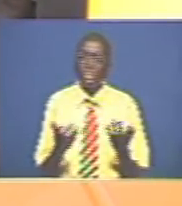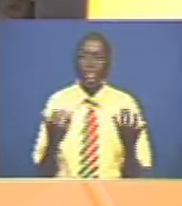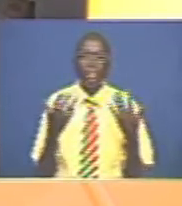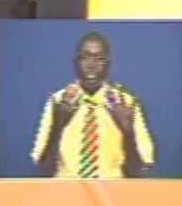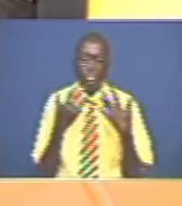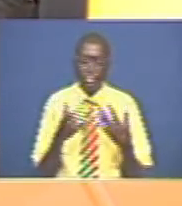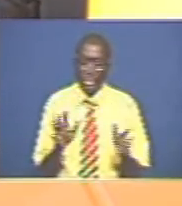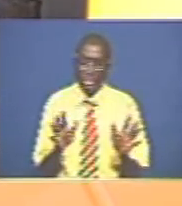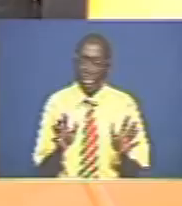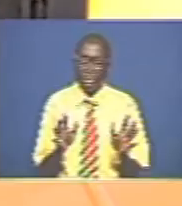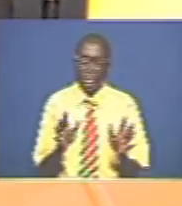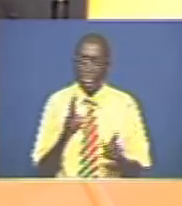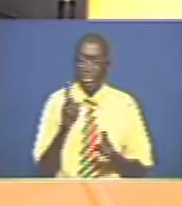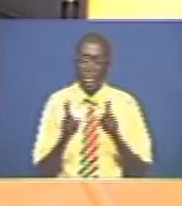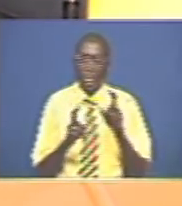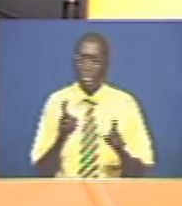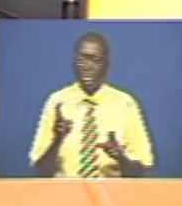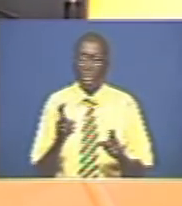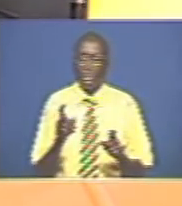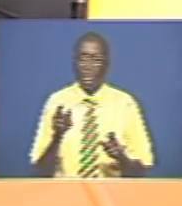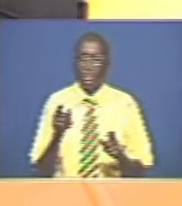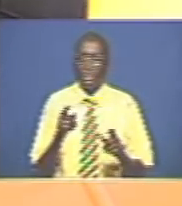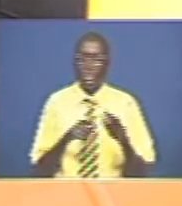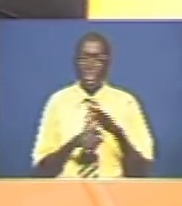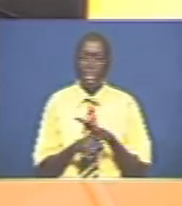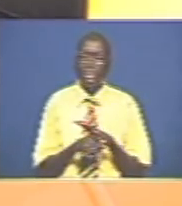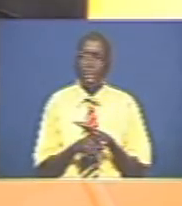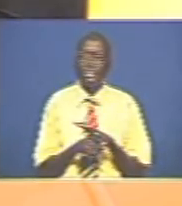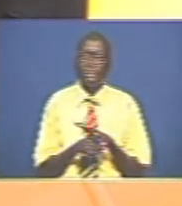show, umeuliza kuhusu kiingilio. Ndio. Na ningependa ku